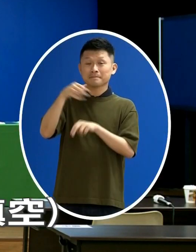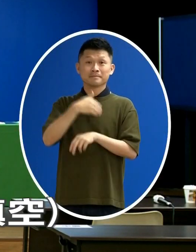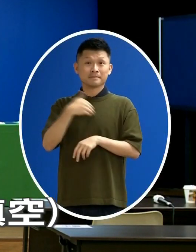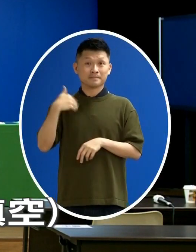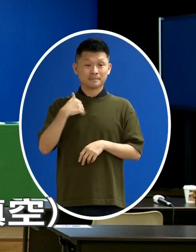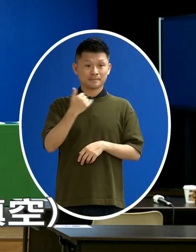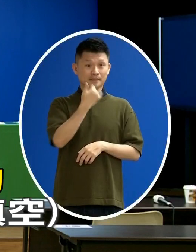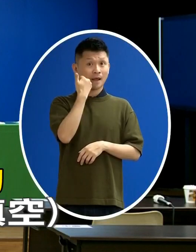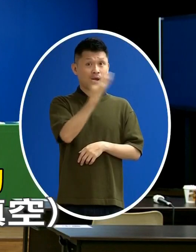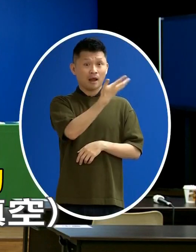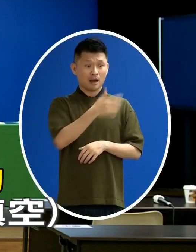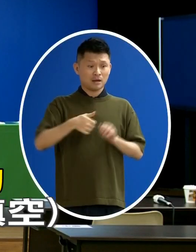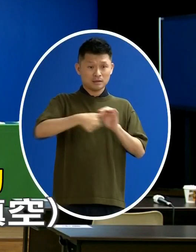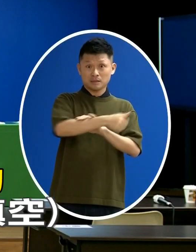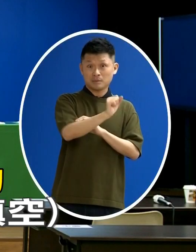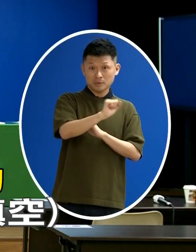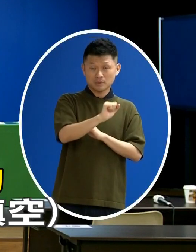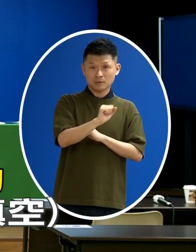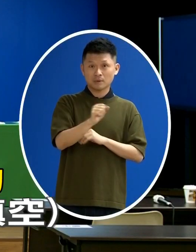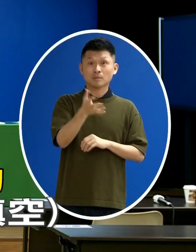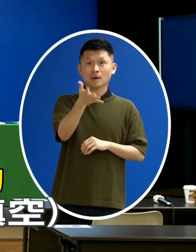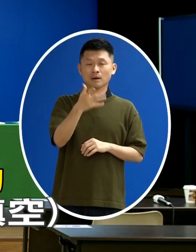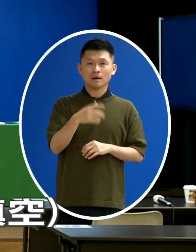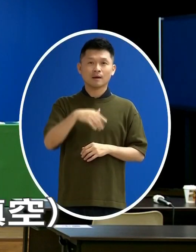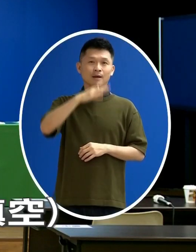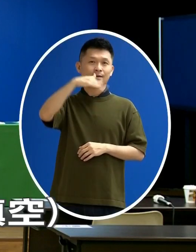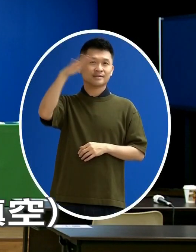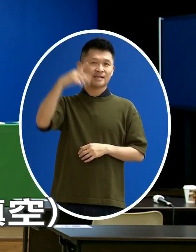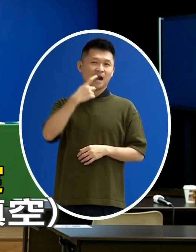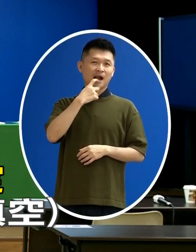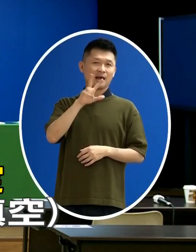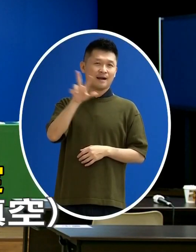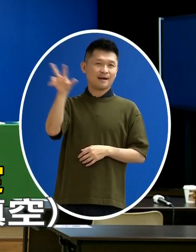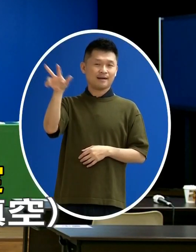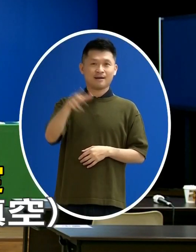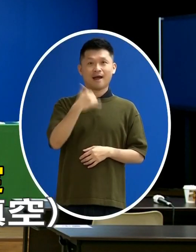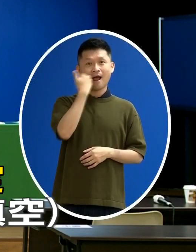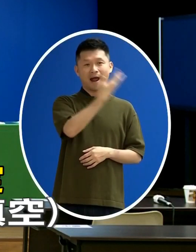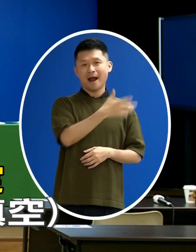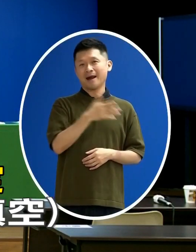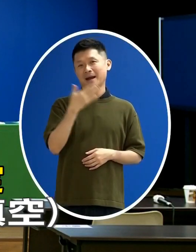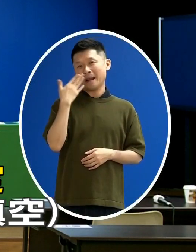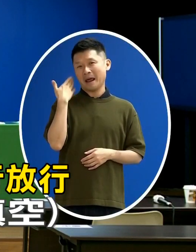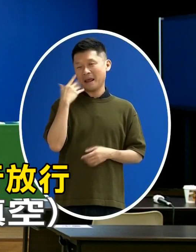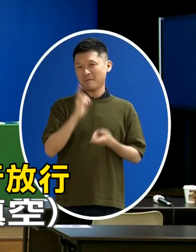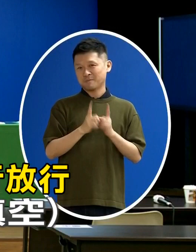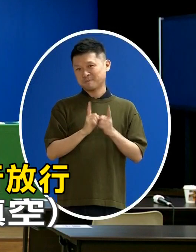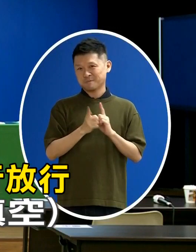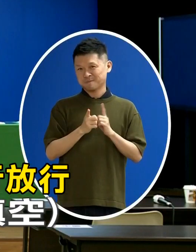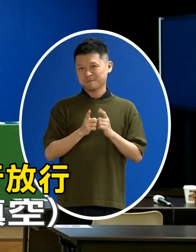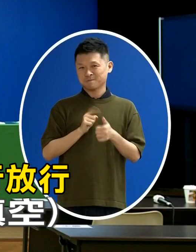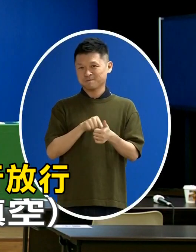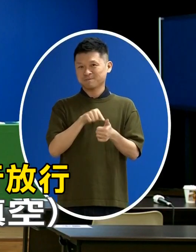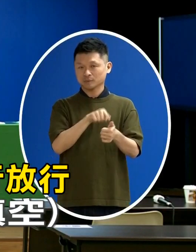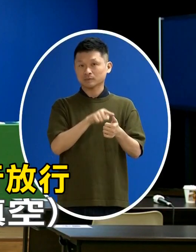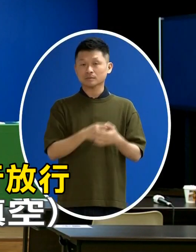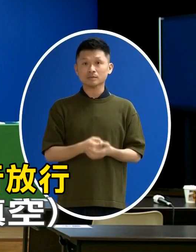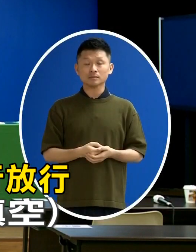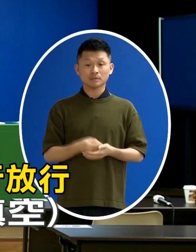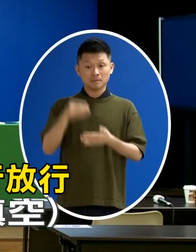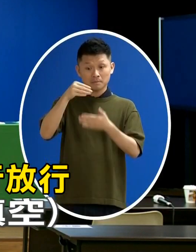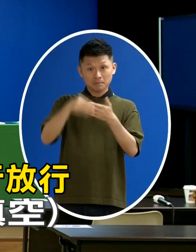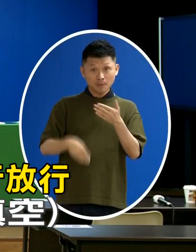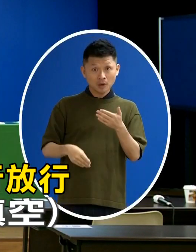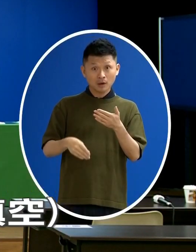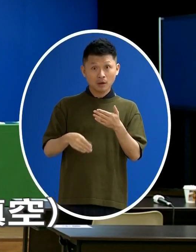网友戏称说，因为山是绿的，海是蓝的。那想请问，在户外山野开放的规定是有依照什么样的标准进